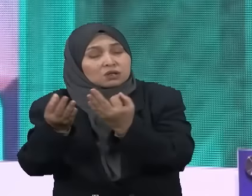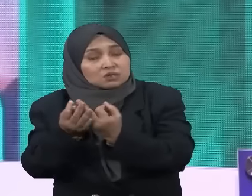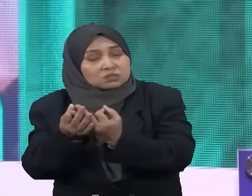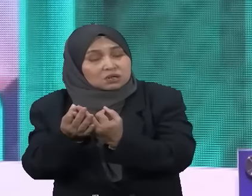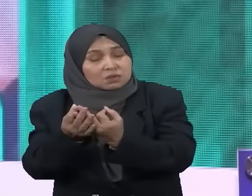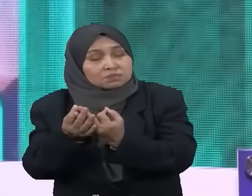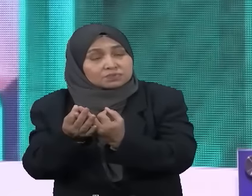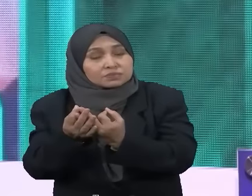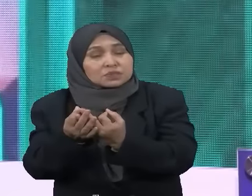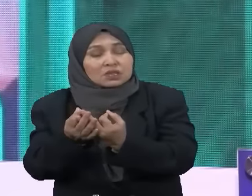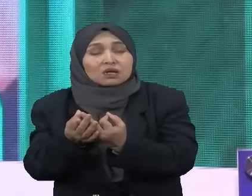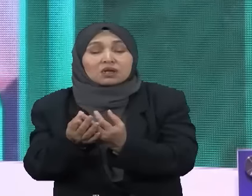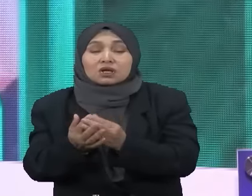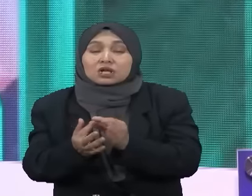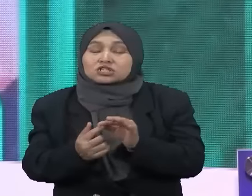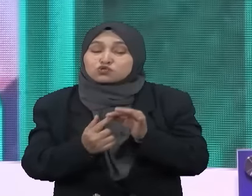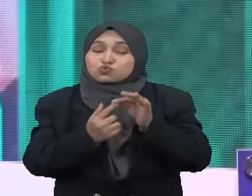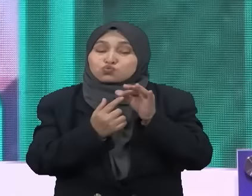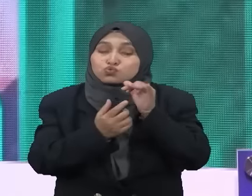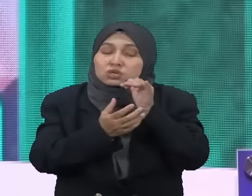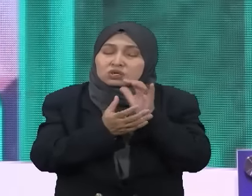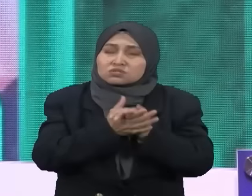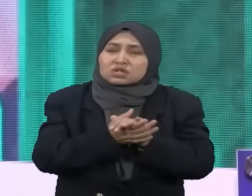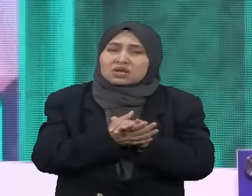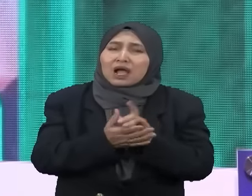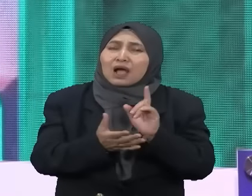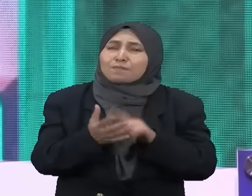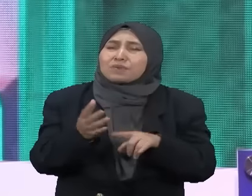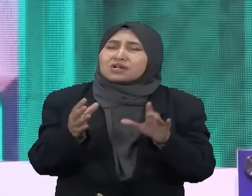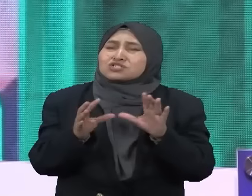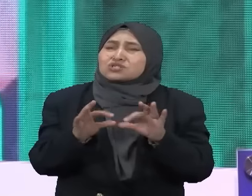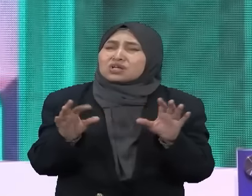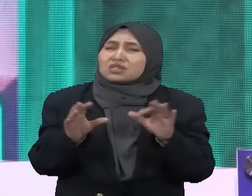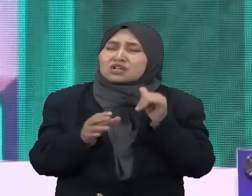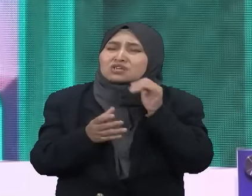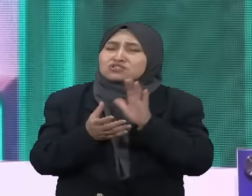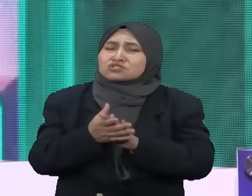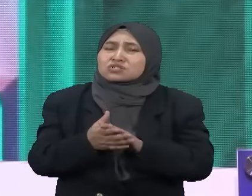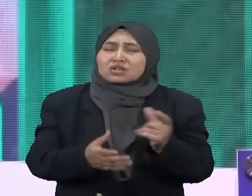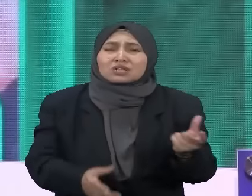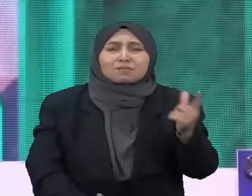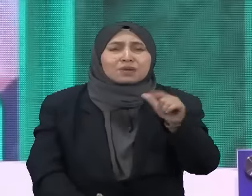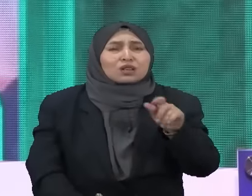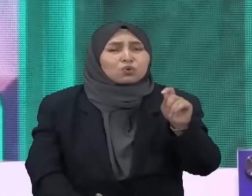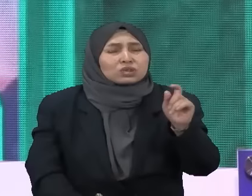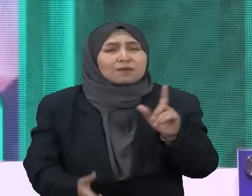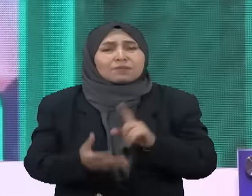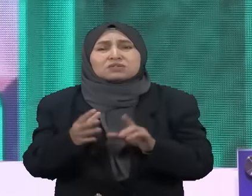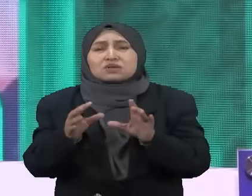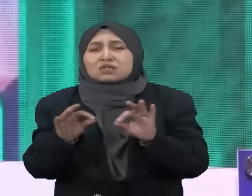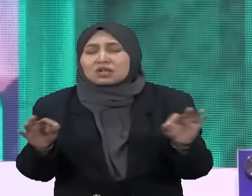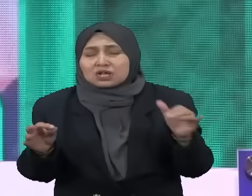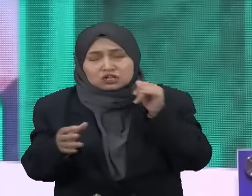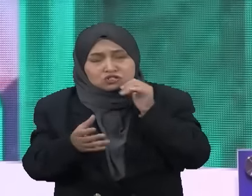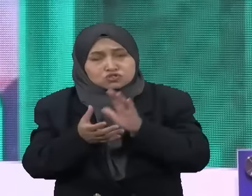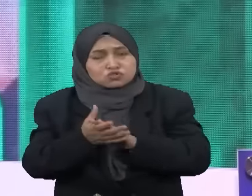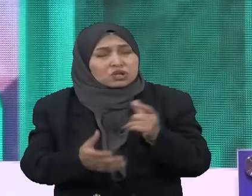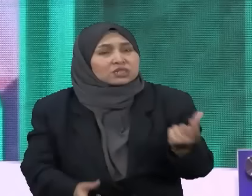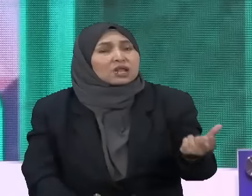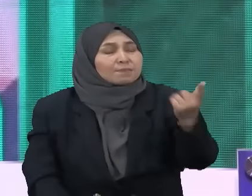ahli keluarganya, kecuali isterinya. Apa cerita isteri Nabi Lut ni? Apa cerita isteri Nabi Lut ni? Isteri Nabi Lut